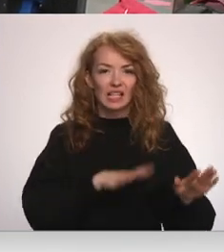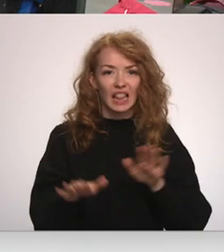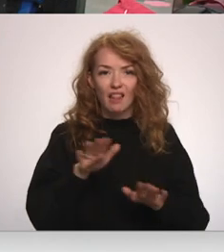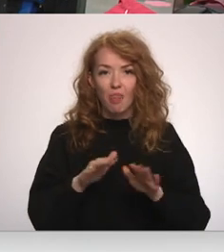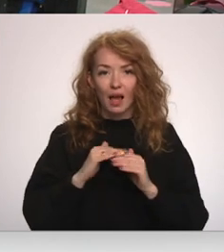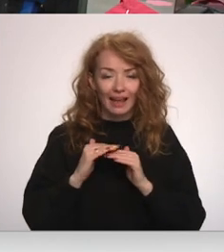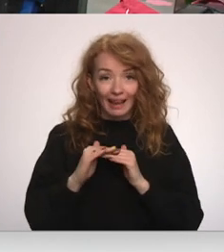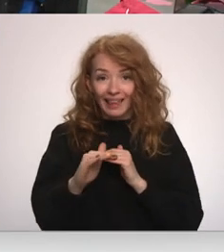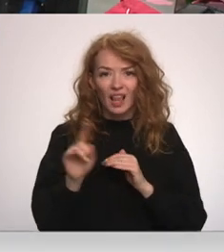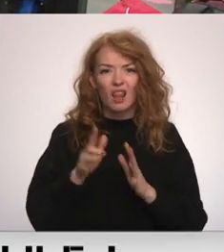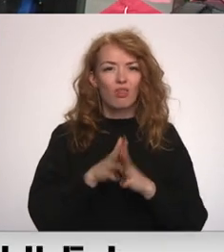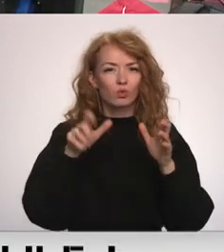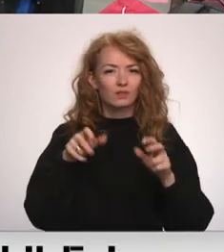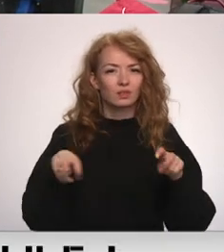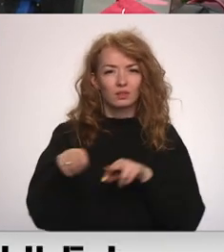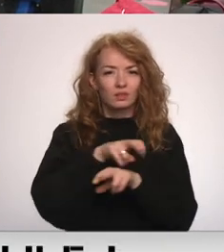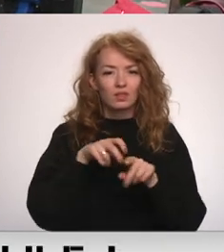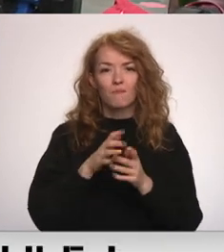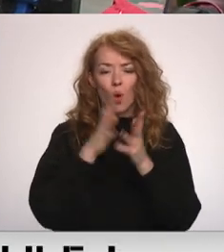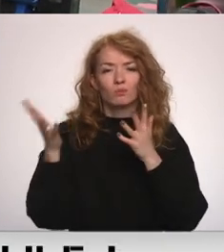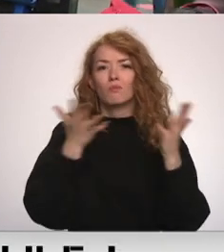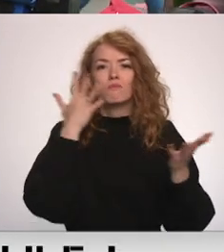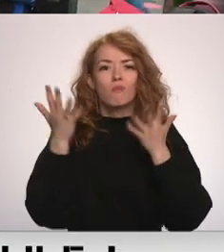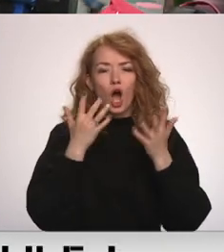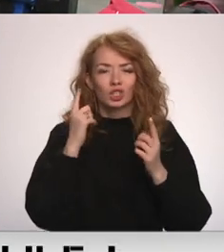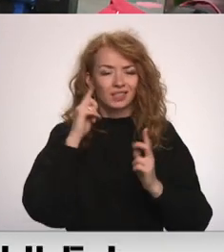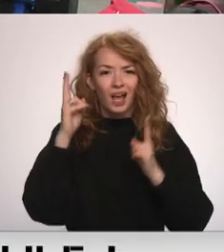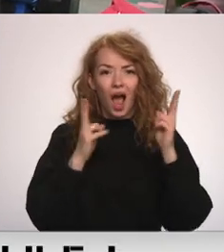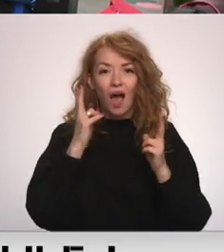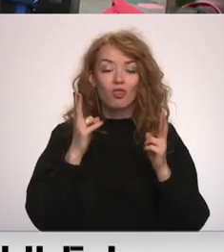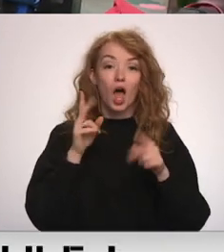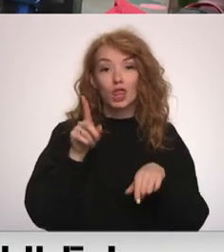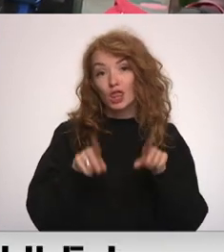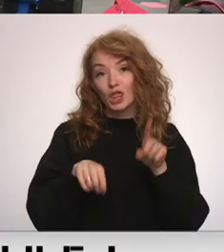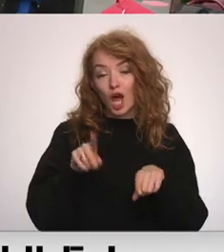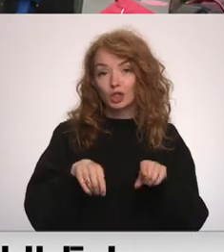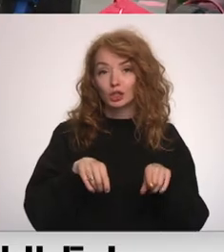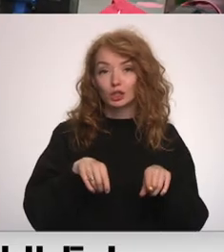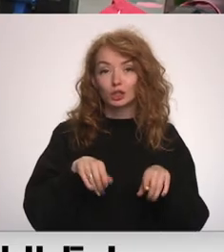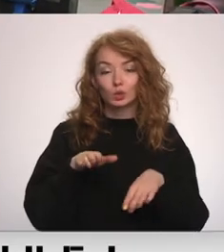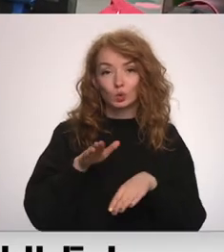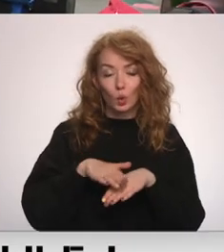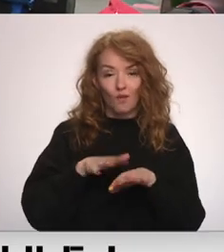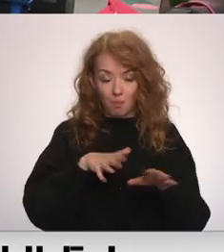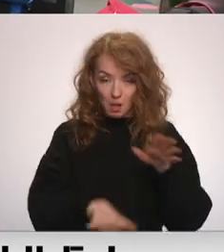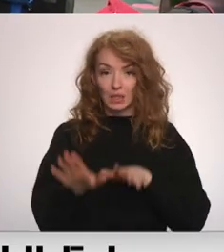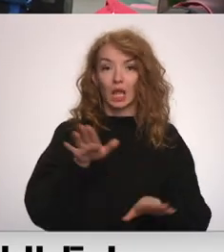grīda, te ir daudz cilvēku, daudz smaržu, daudz skaņu. Dažs labs var paslidēt